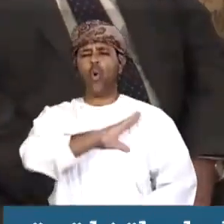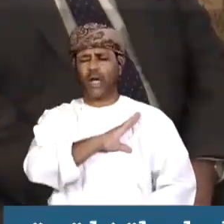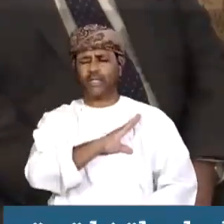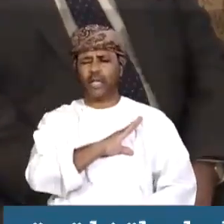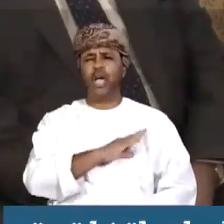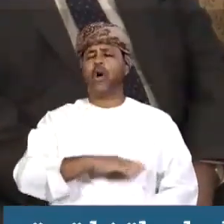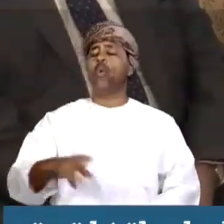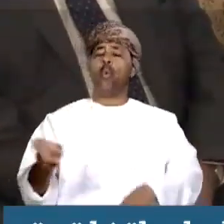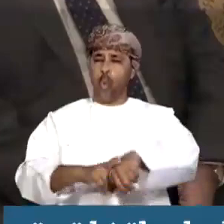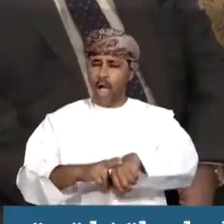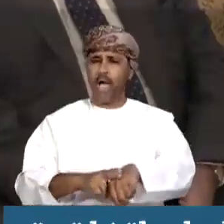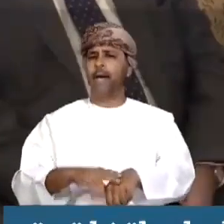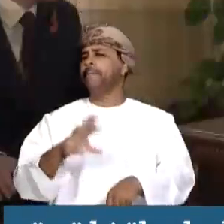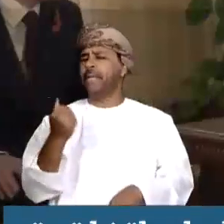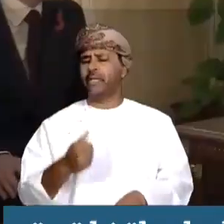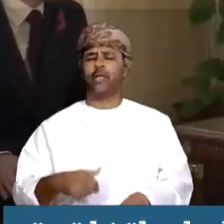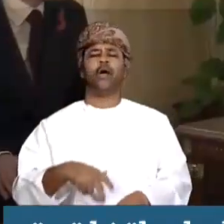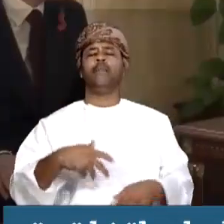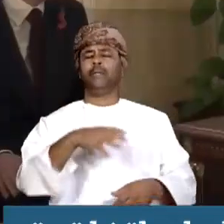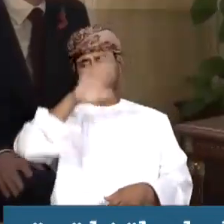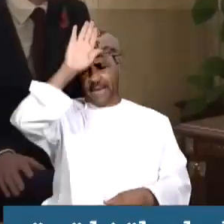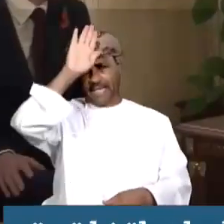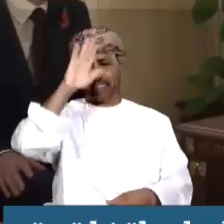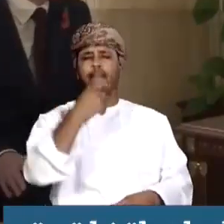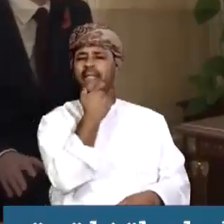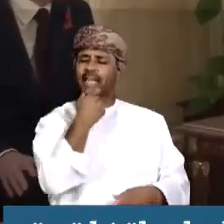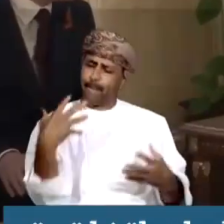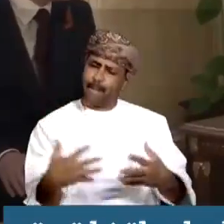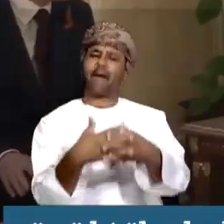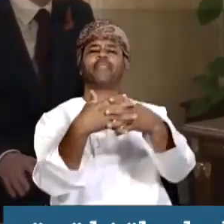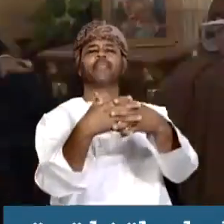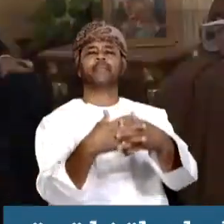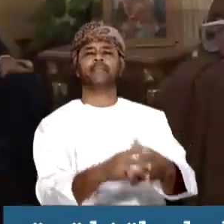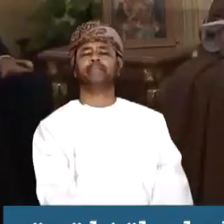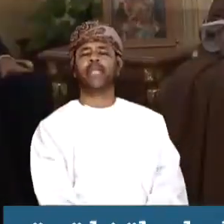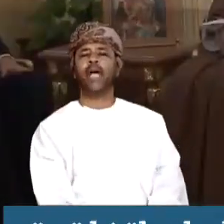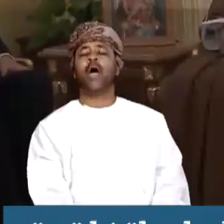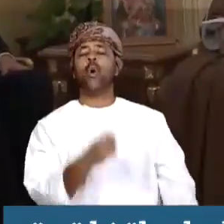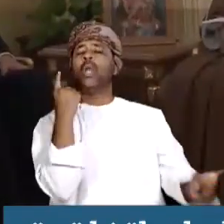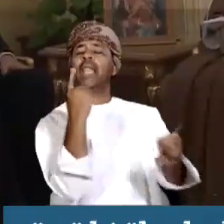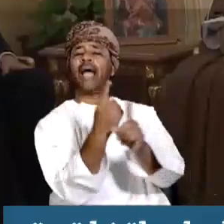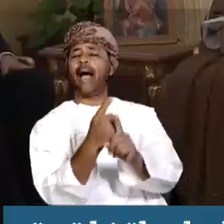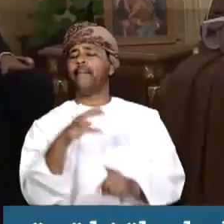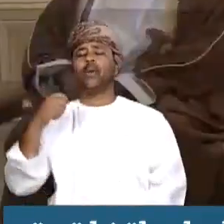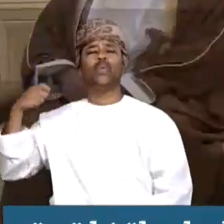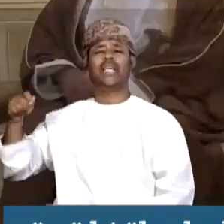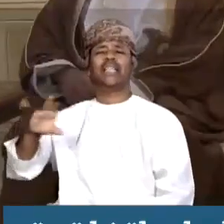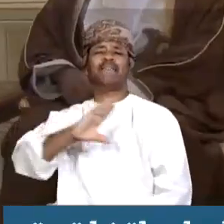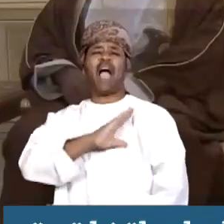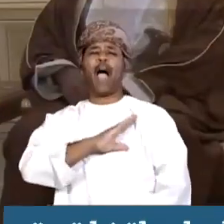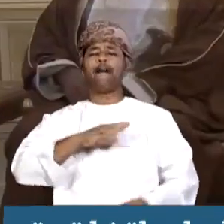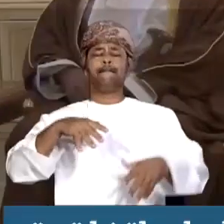السلطان المسلحة مع وحدات من القوات المسلحة الملكية البريطانية. وخلال اللقاء شهد معالي وزير الدفاع